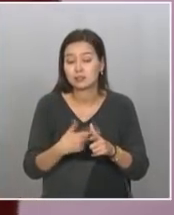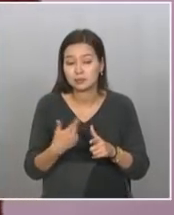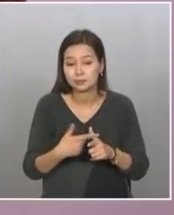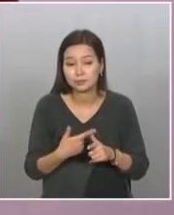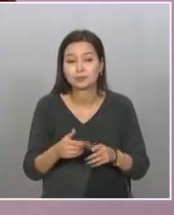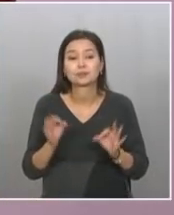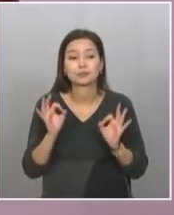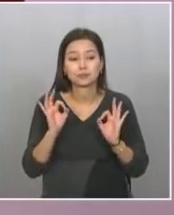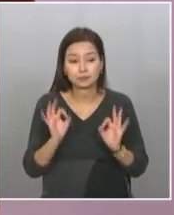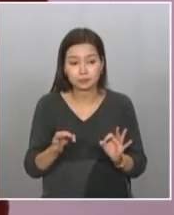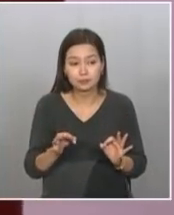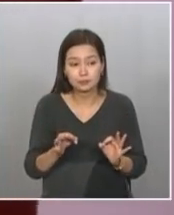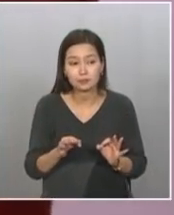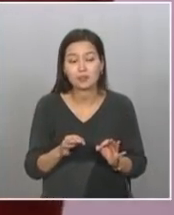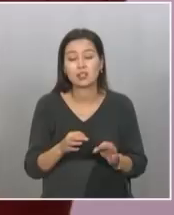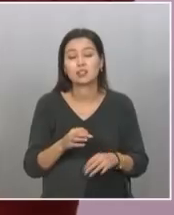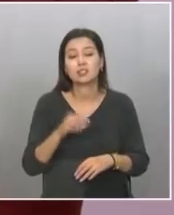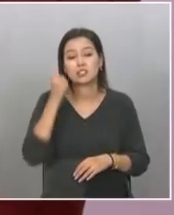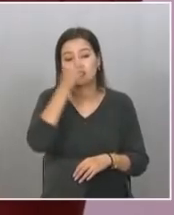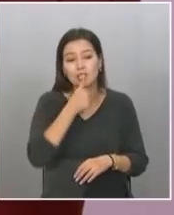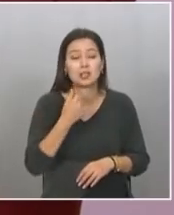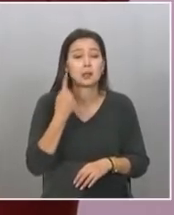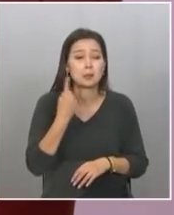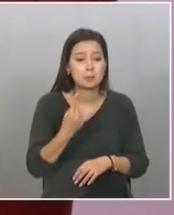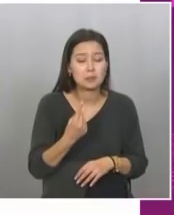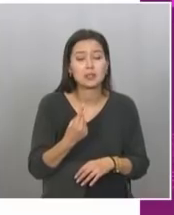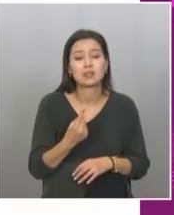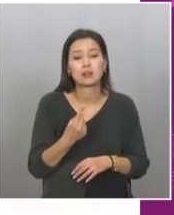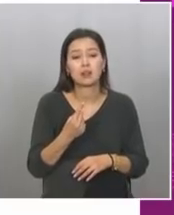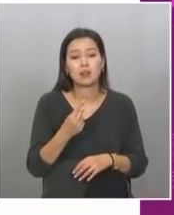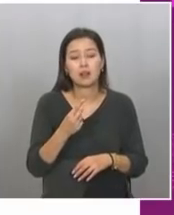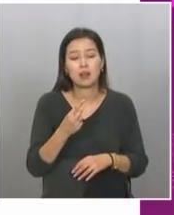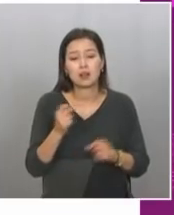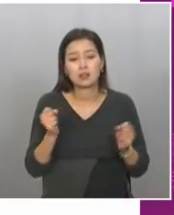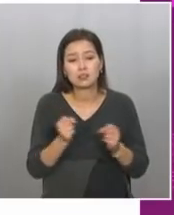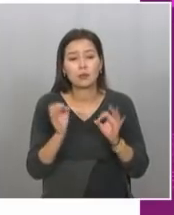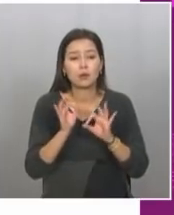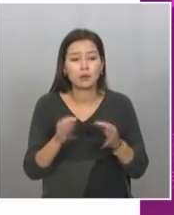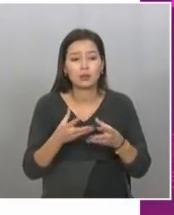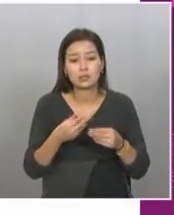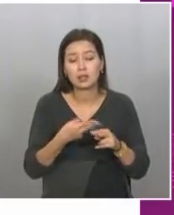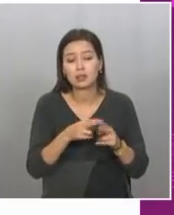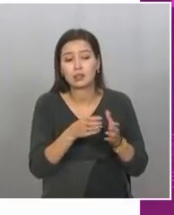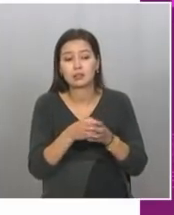Дұрыс. Жылдың бір мезгілін айлар санын көрсететін бөлшек 12-де 3.